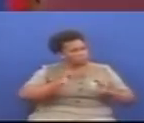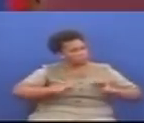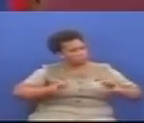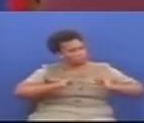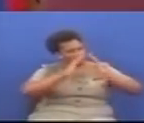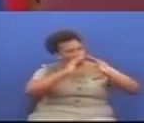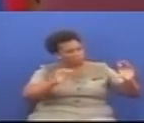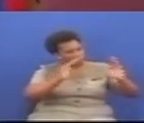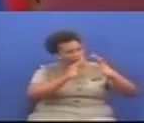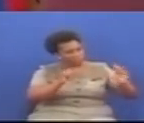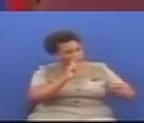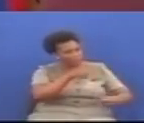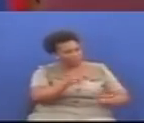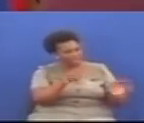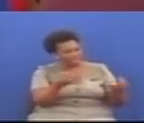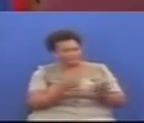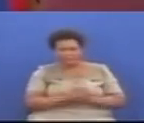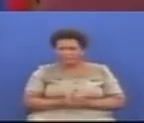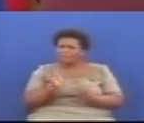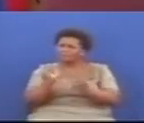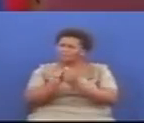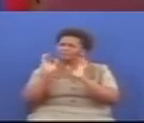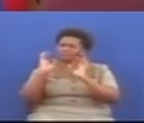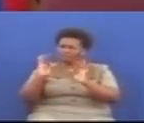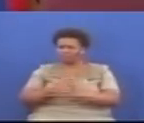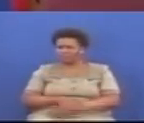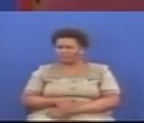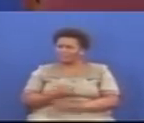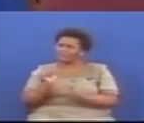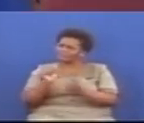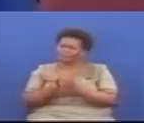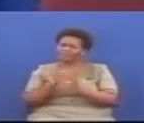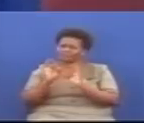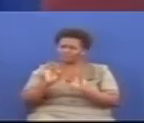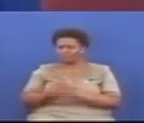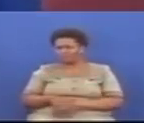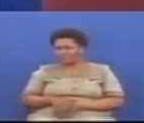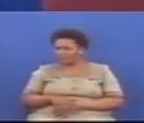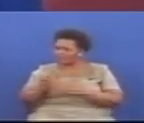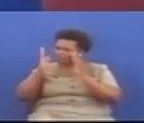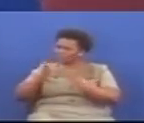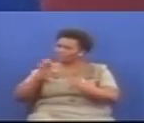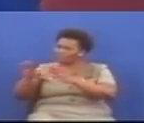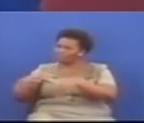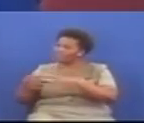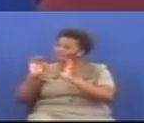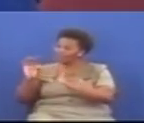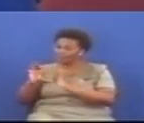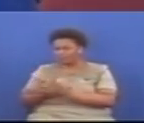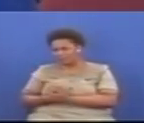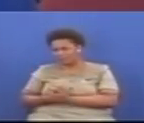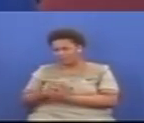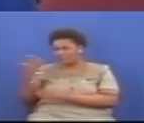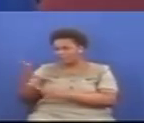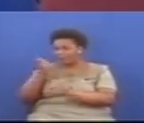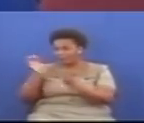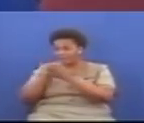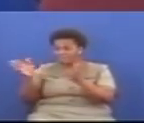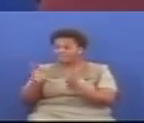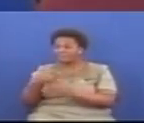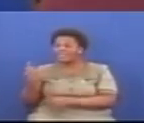mambo mengine mazuri. Kwa kweli ni outing nzuri kwa waheshimiwa wa bunge, ni fursa ya kipekee